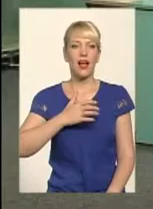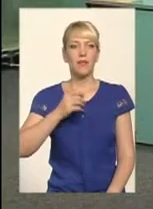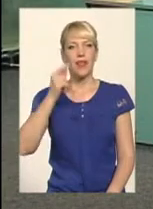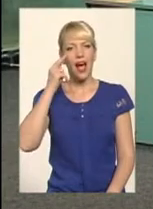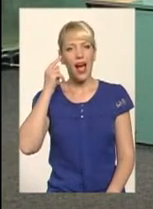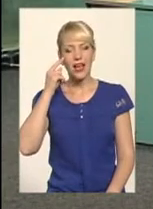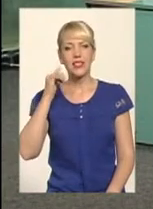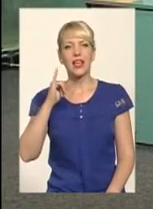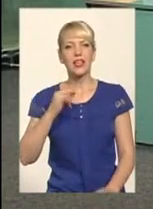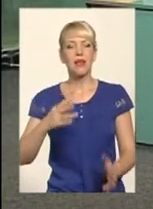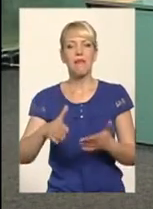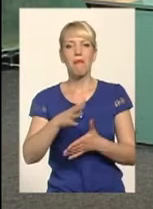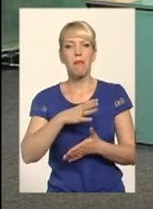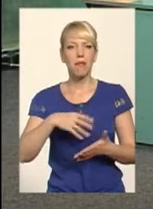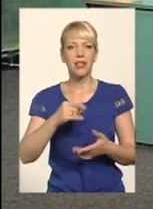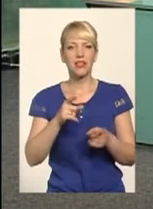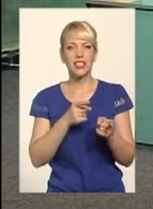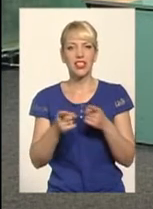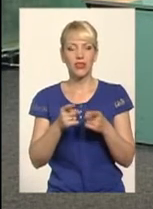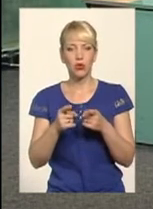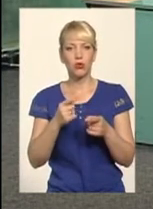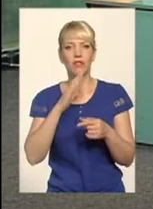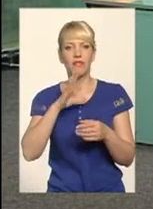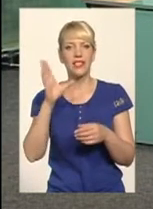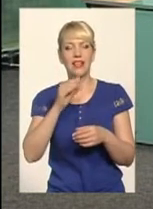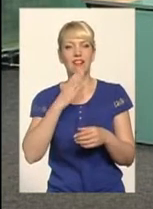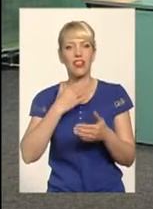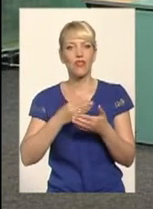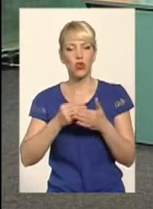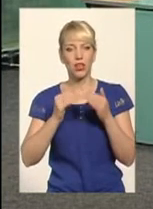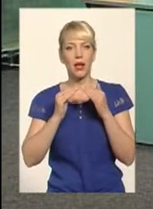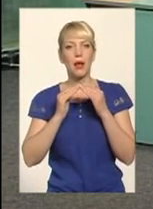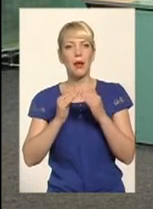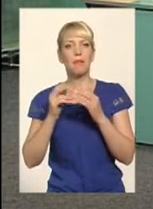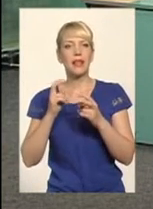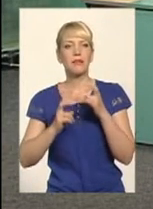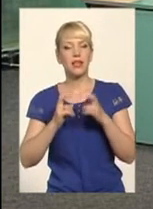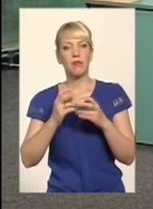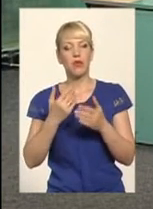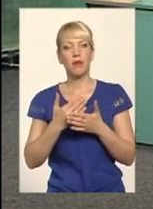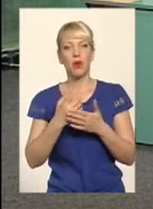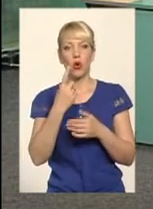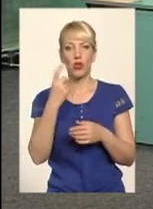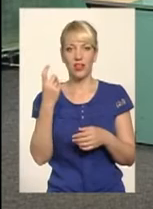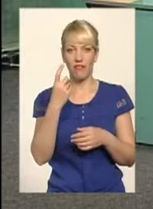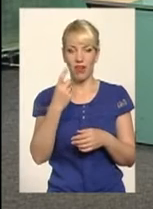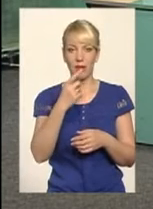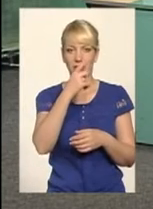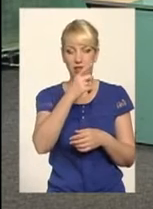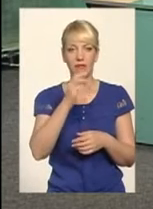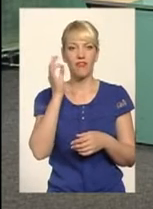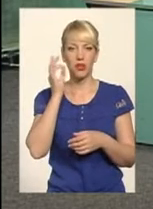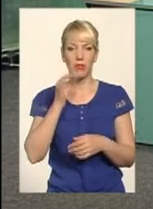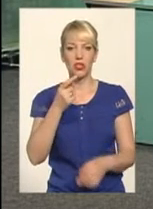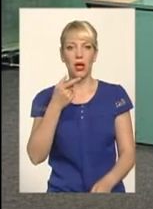що ми намагаємося це все адаптувати швидко на своїх підприємствах. Коли один фермер має 30 гектарів землі, скажімо, в Німеччині, і має 50 корів, то в нього,